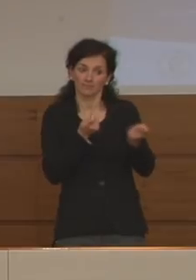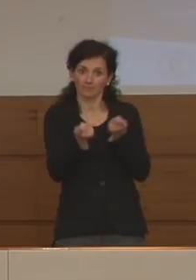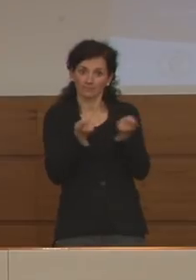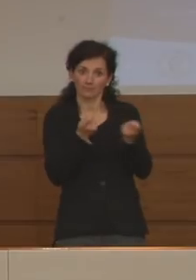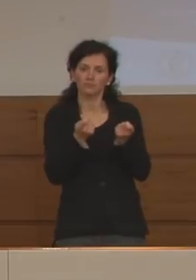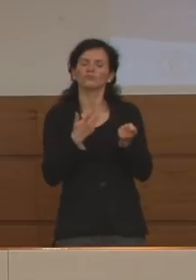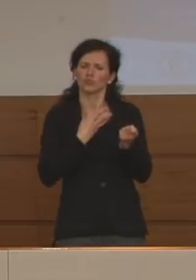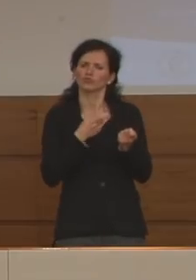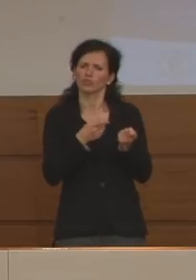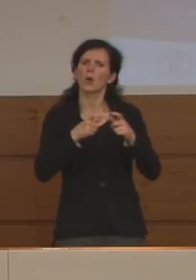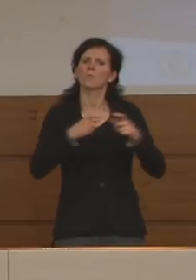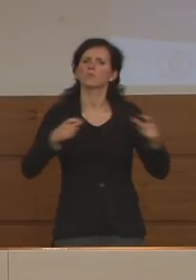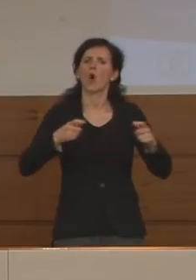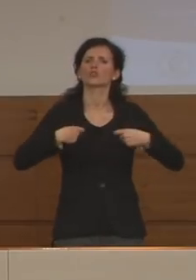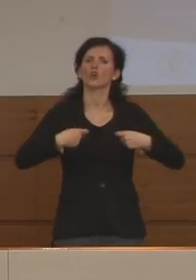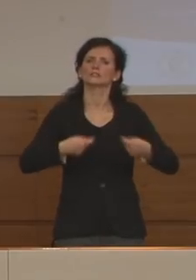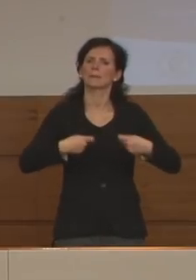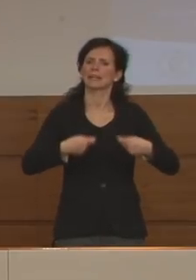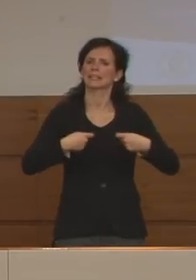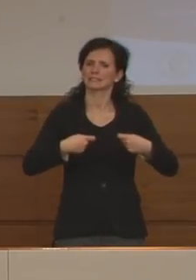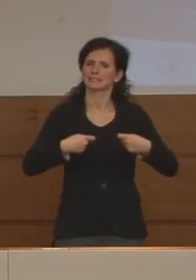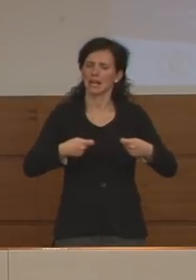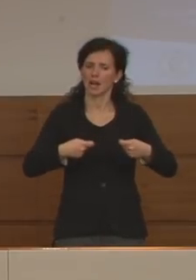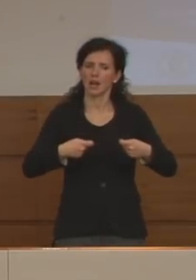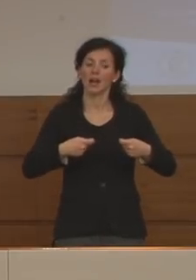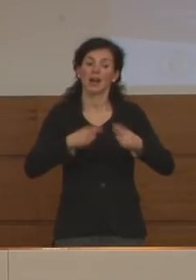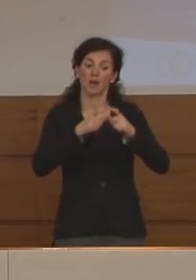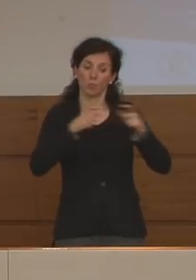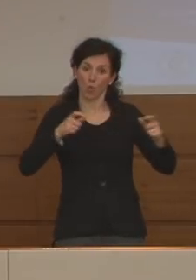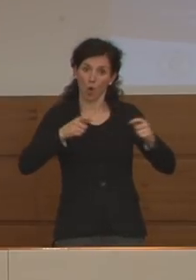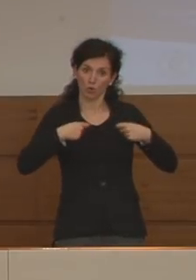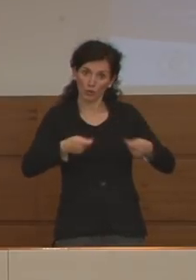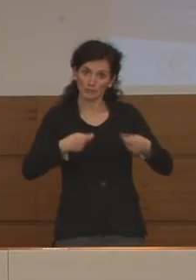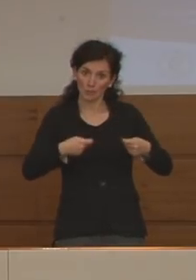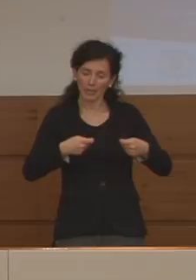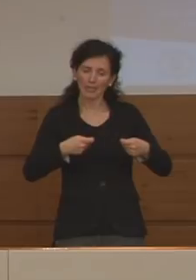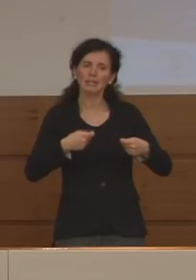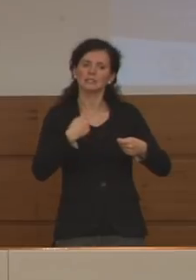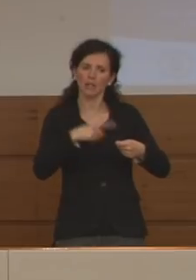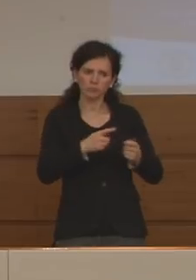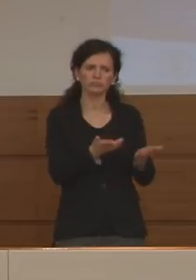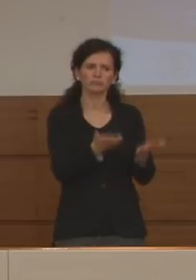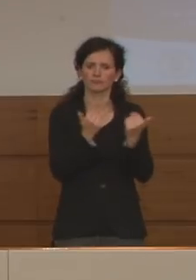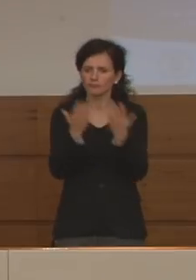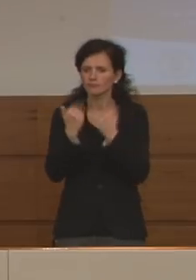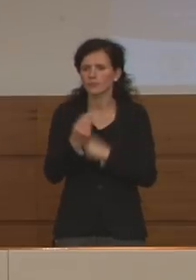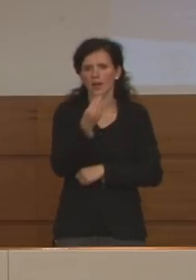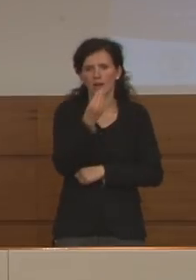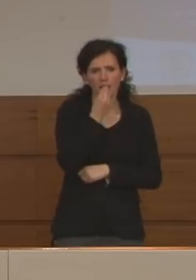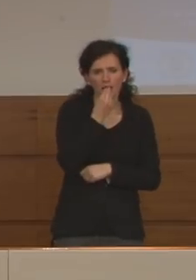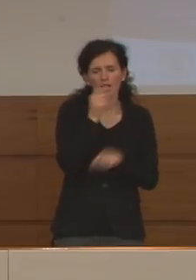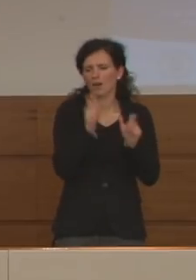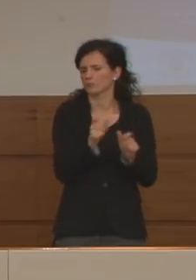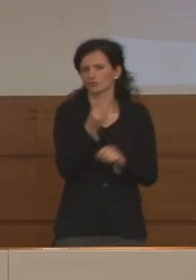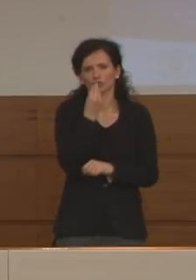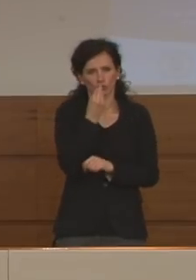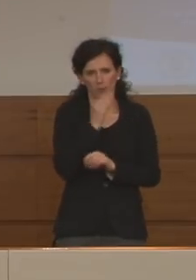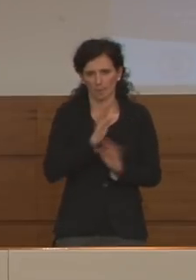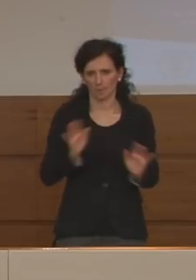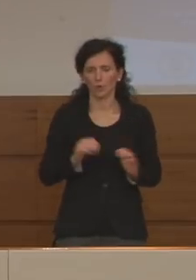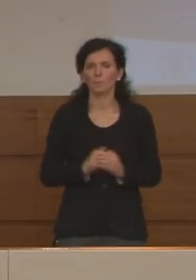dei buoni spesa per l'acquisto di derrate alimentari e di generi alimentari